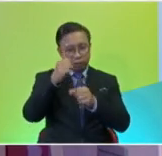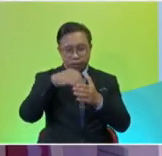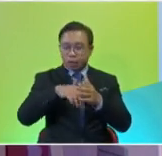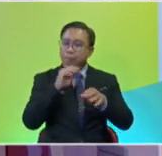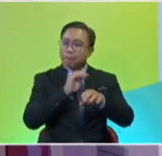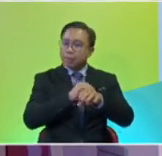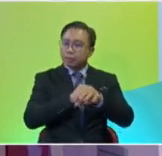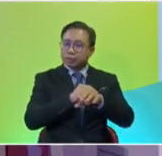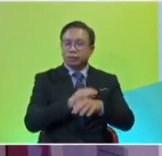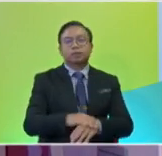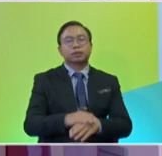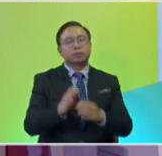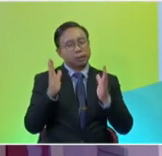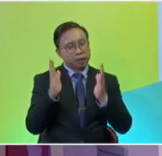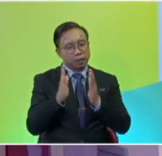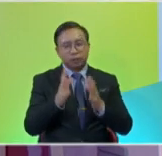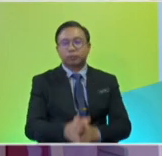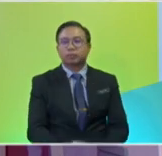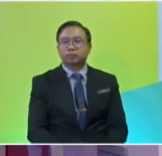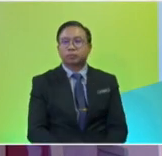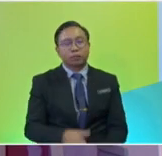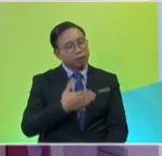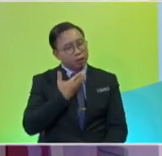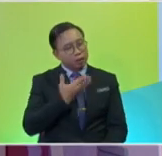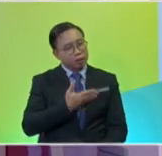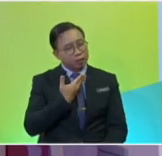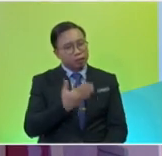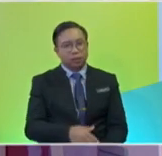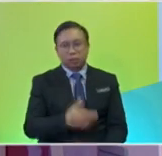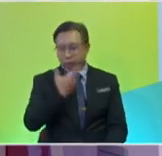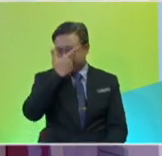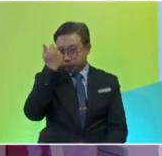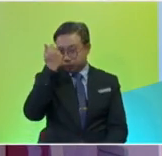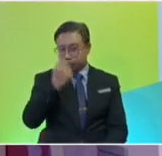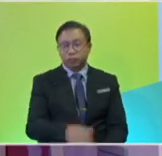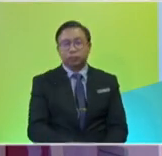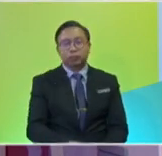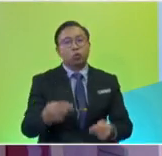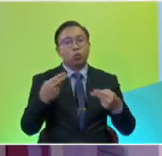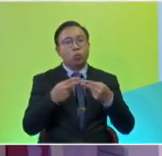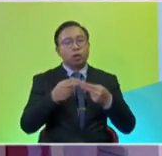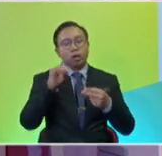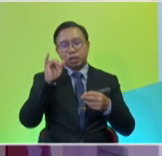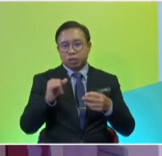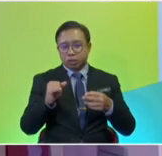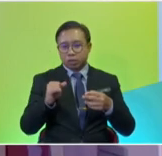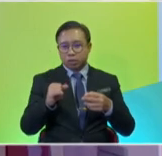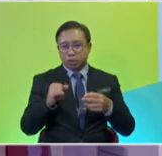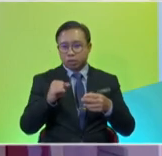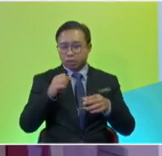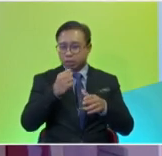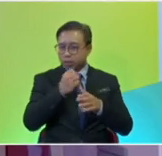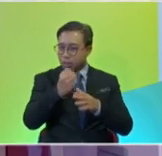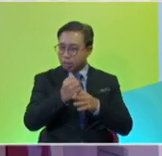yang singkat gembira tentu gembira karena hubungan yang erat keluarga